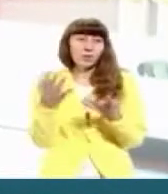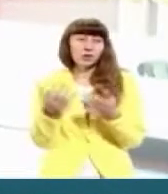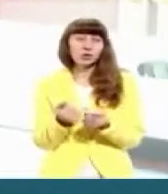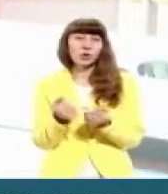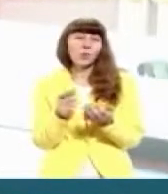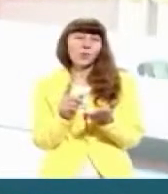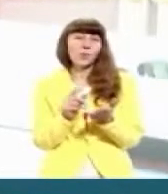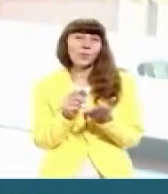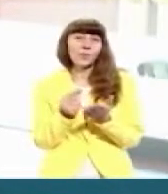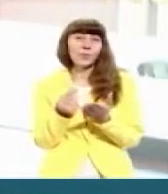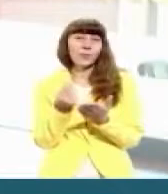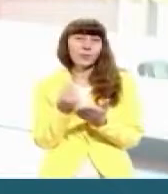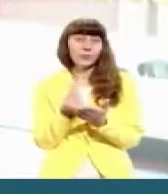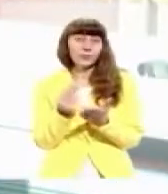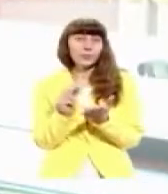одинаковом размере,